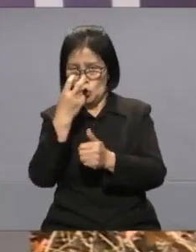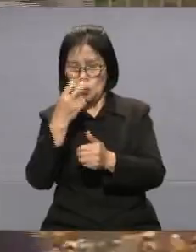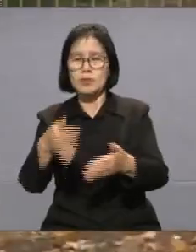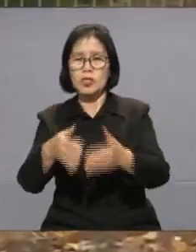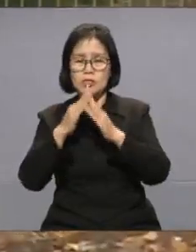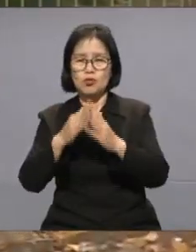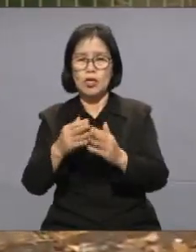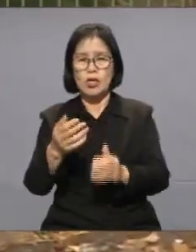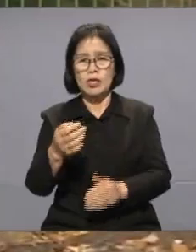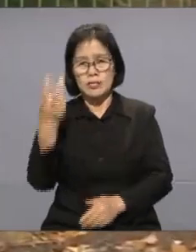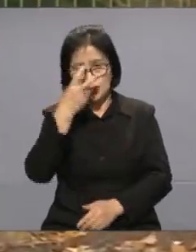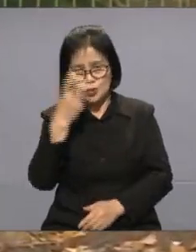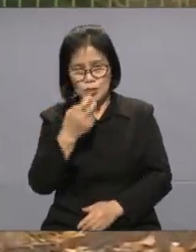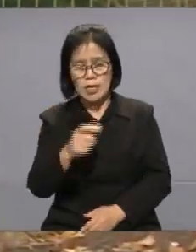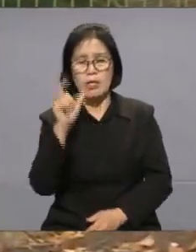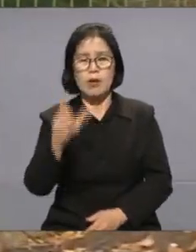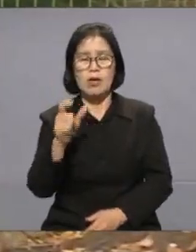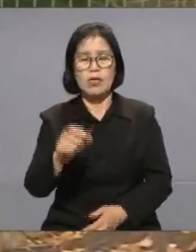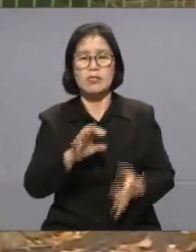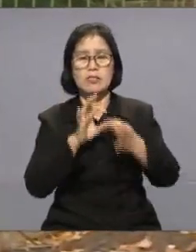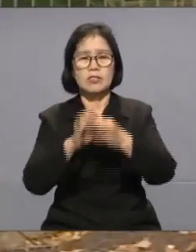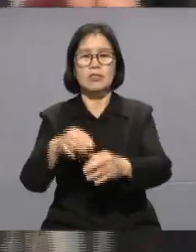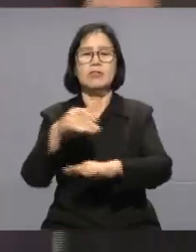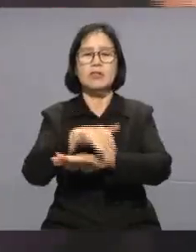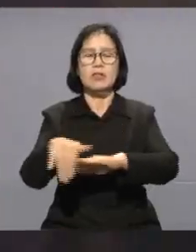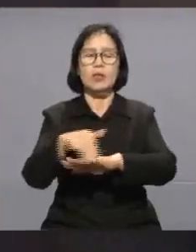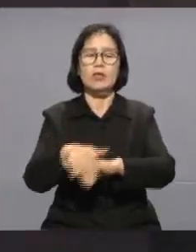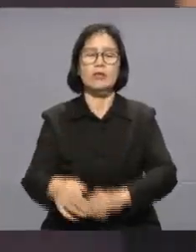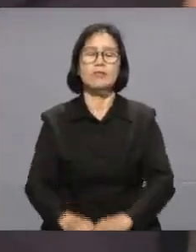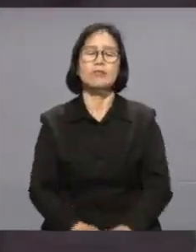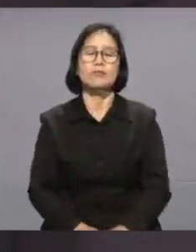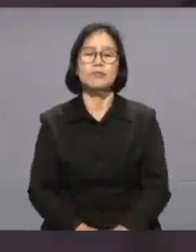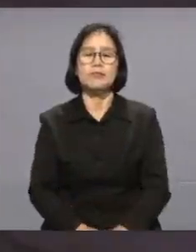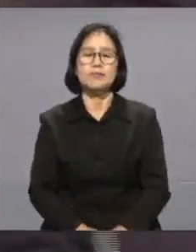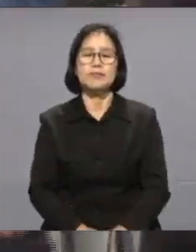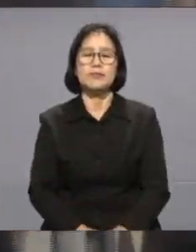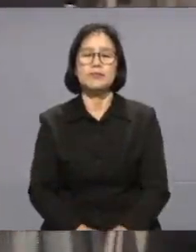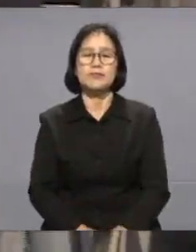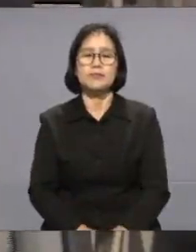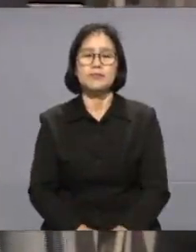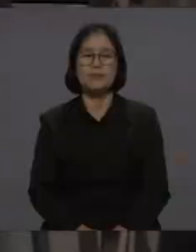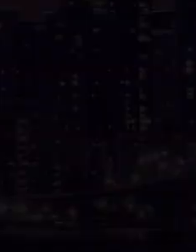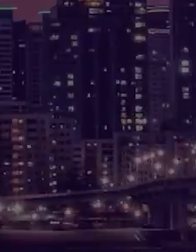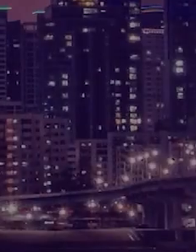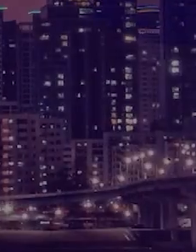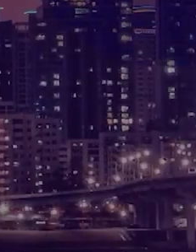순찰 강화 등을 이어간다는 계획입니다. OBS 뉴스 김대영입니다.